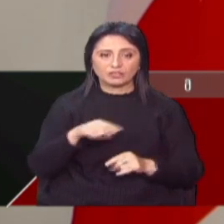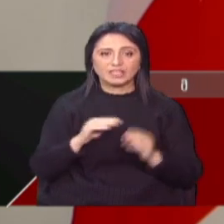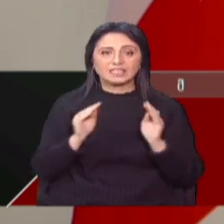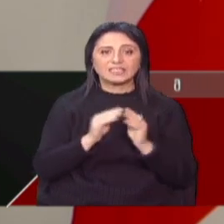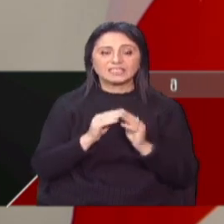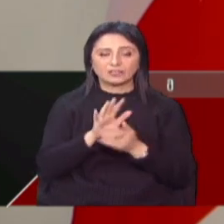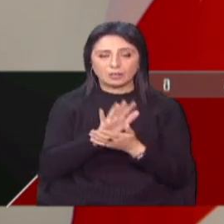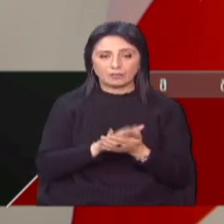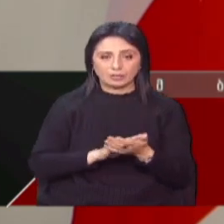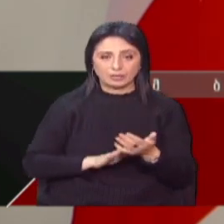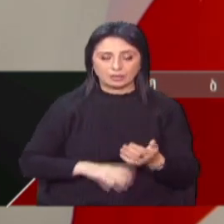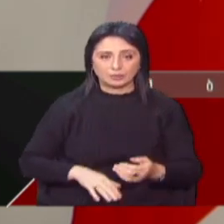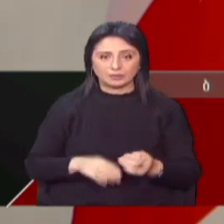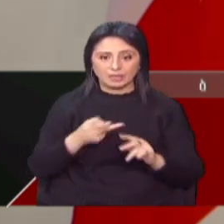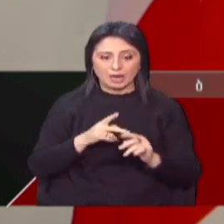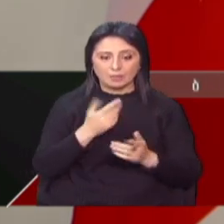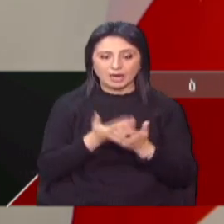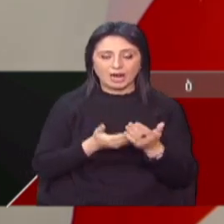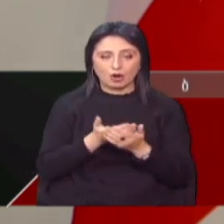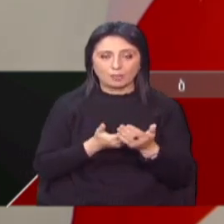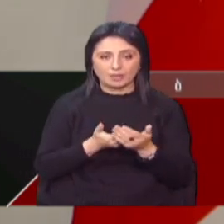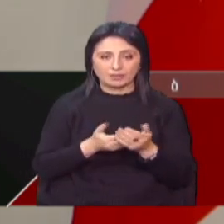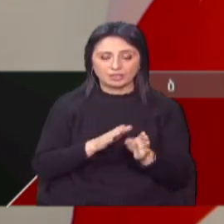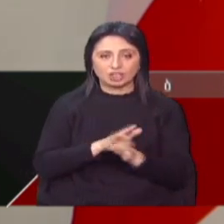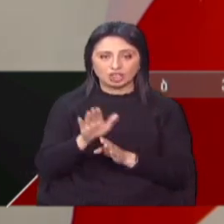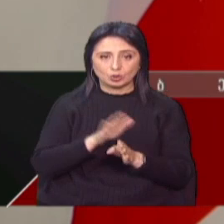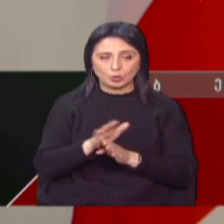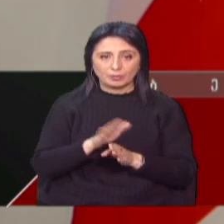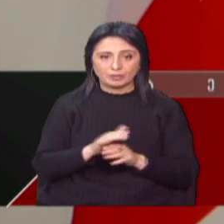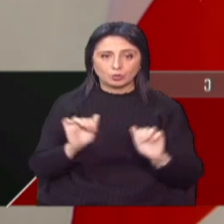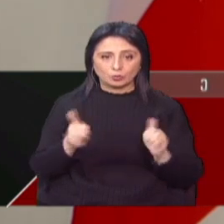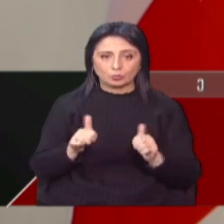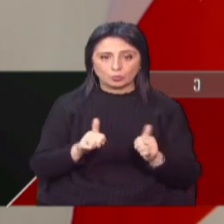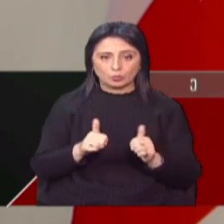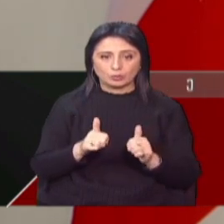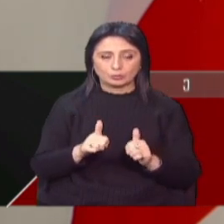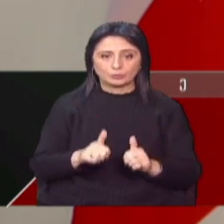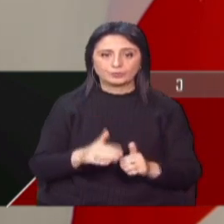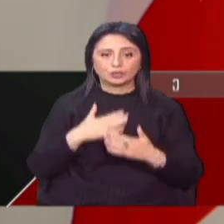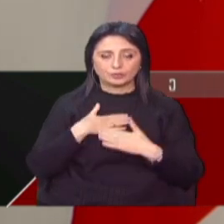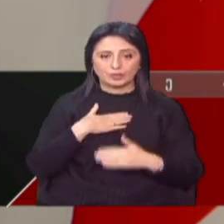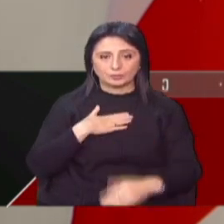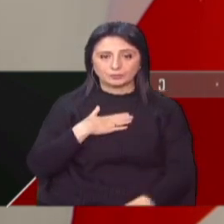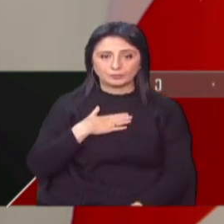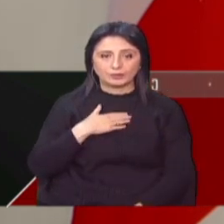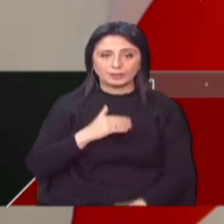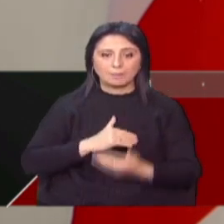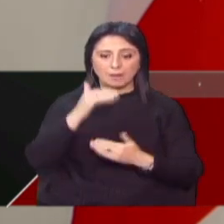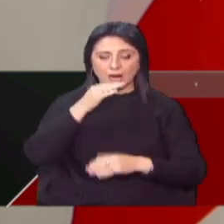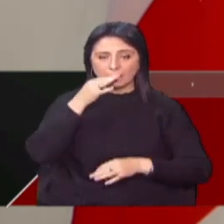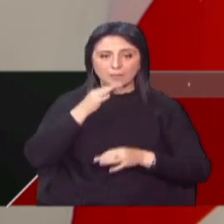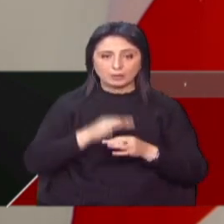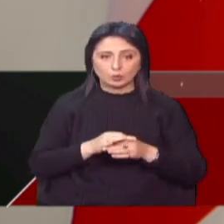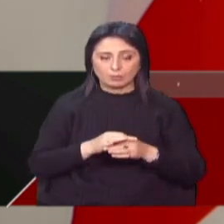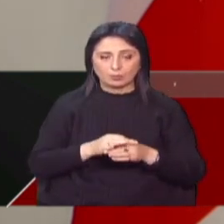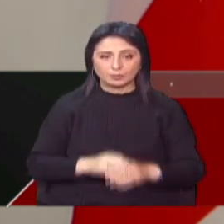iseve gavagzelebt am rekomendatsiebis shesrulebas, rogorts chven magali